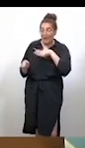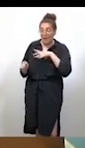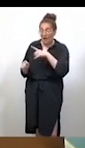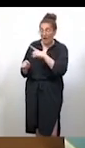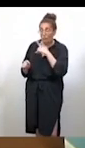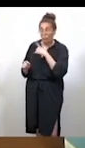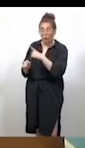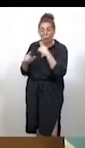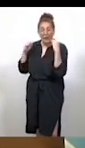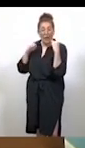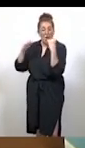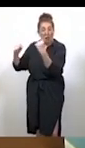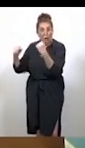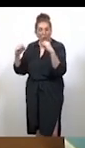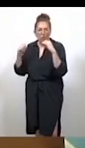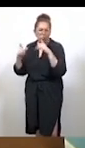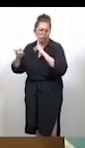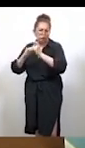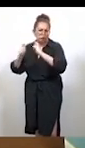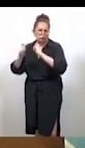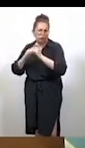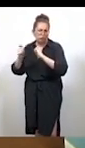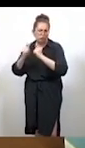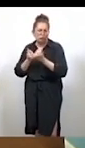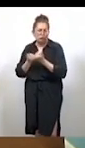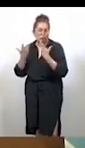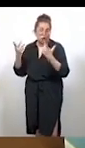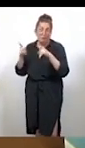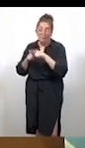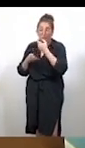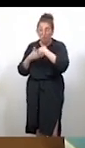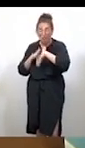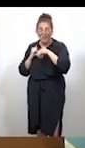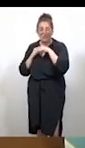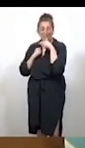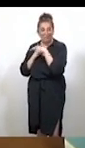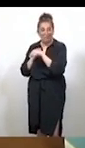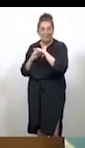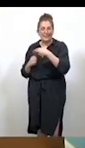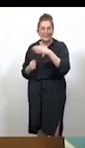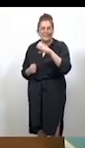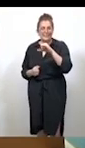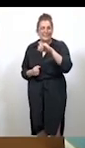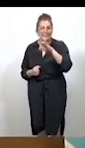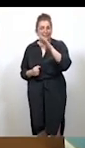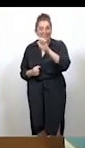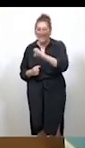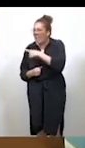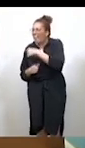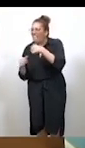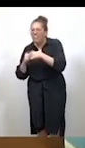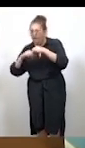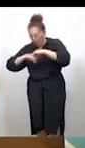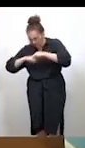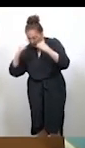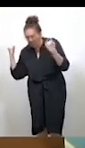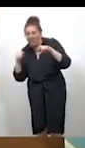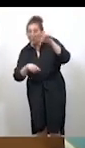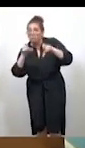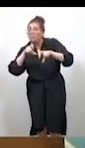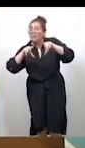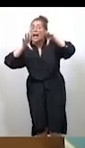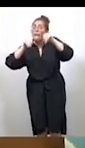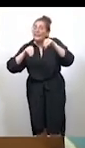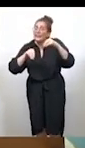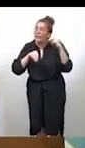eu plusieurs fois ces discussions avec l'équipe d'InCité. Il y a un vrai déficit de communication sur ce que fait InCité auprès des habitants du périmètre